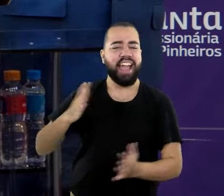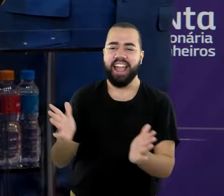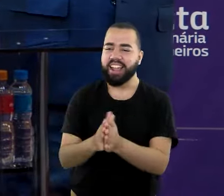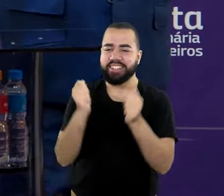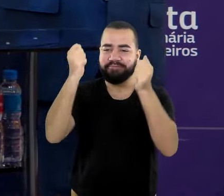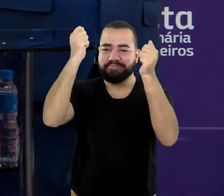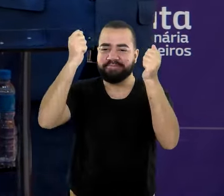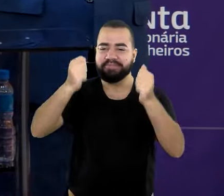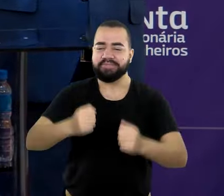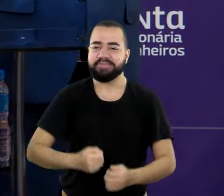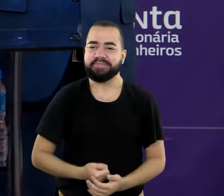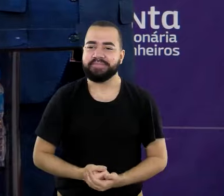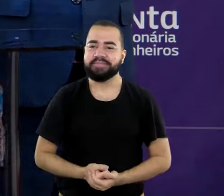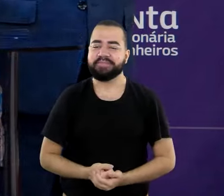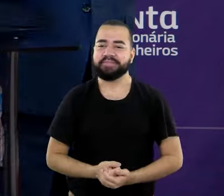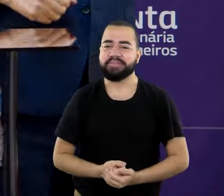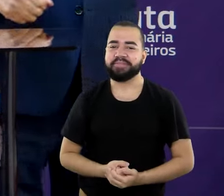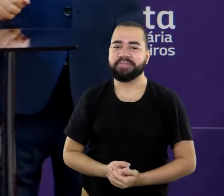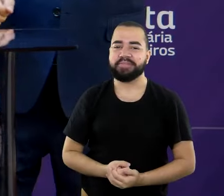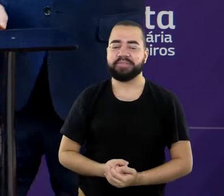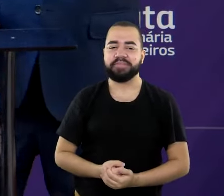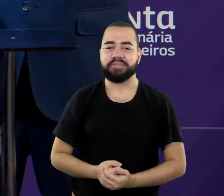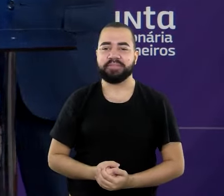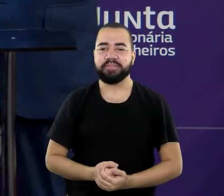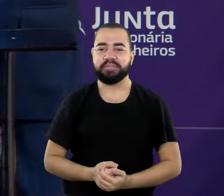두려워하지만은 예수님이 죽음을